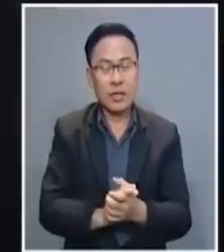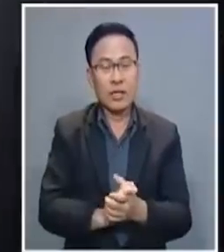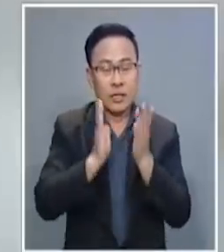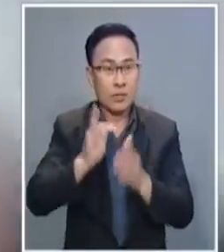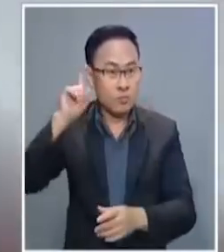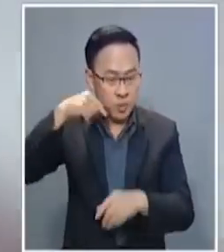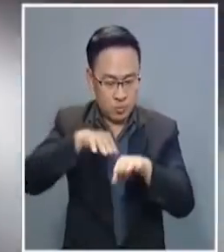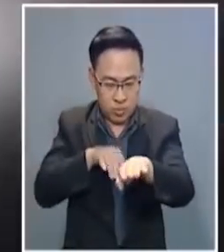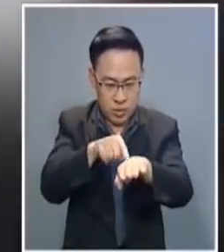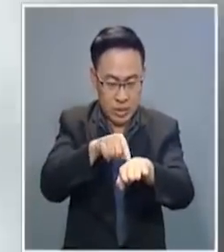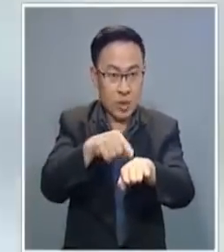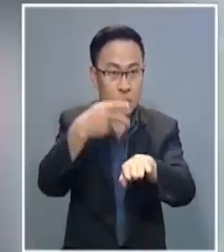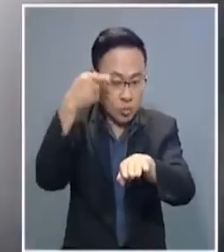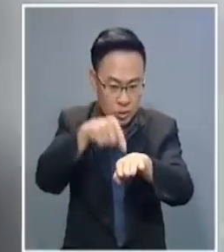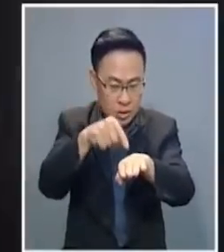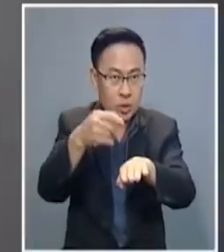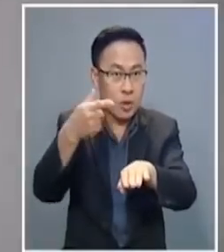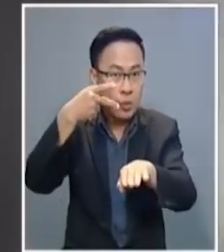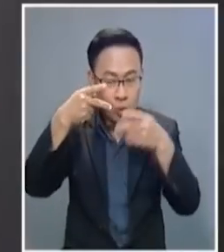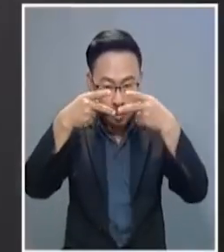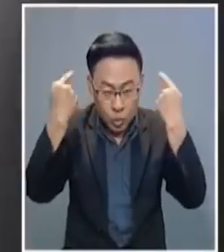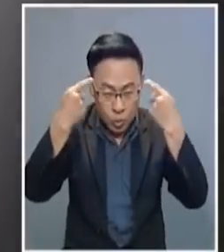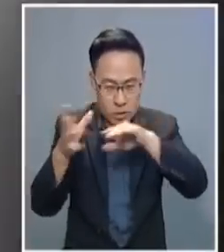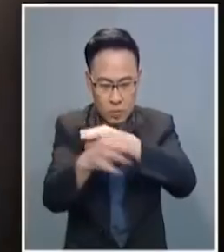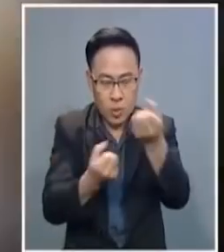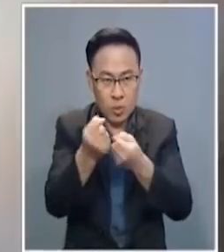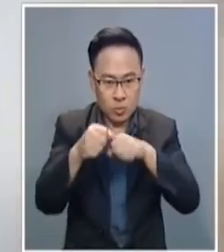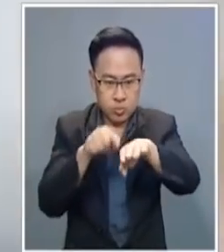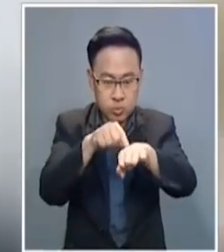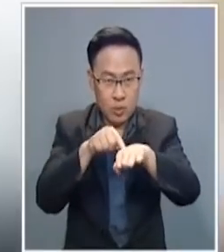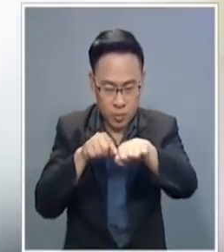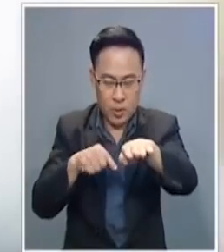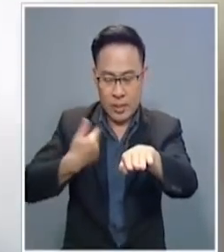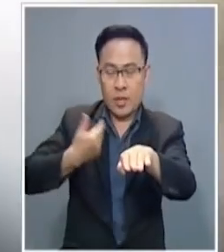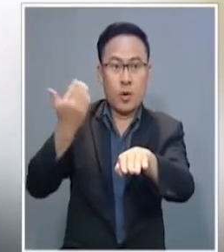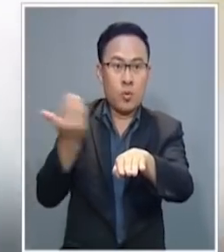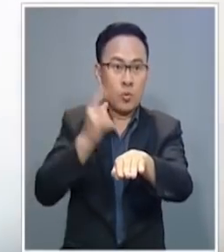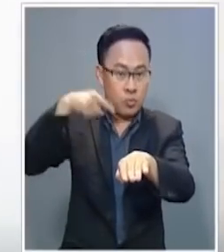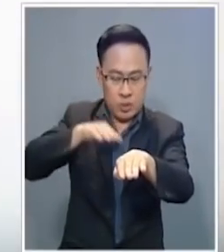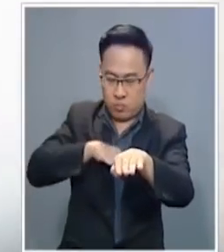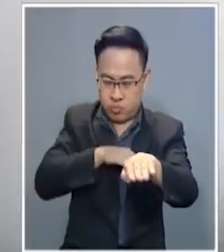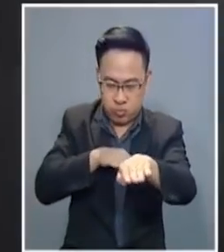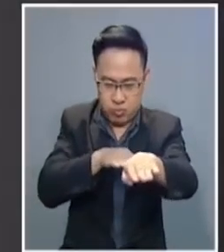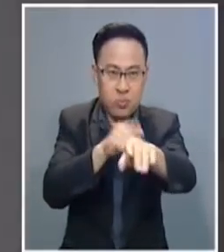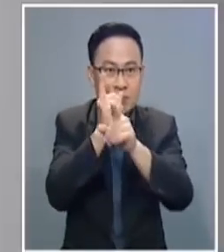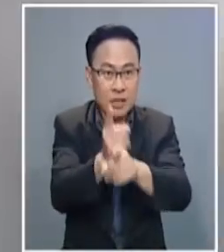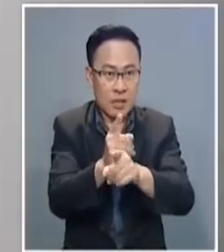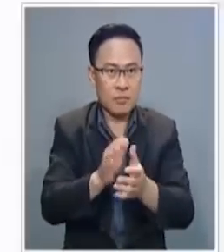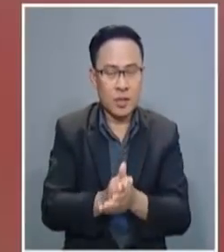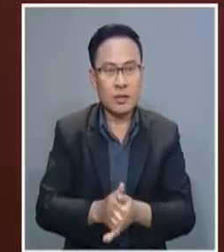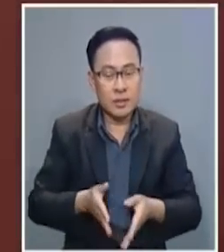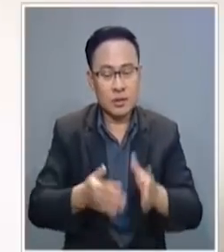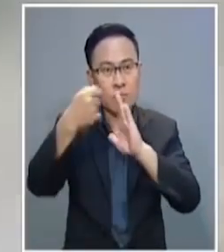ไล่ล่าหัวขโมยที่ก่อเหตุขโมยรถกระบะ Toyota Vigo สีบรอนเงินทะเบียนนครราชสีมานะคะก็ขับหลบหนีไปตามถนนมิตรภาพ